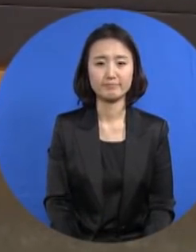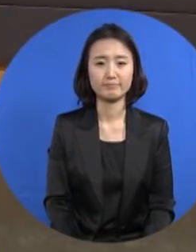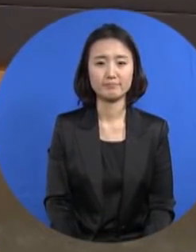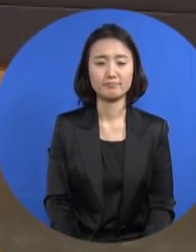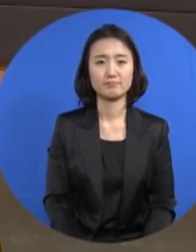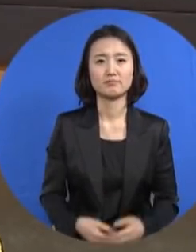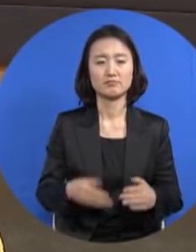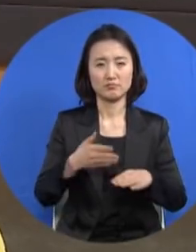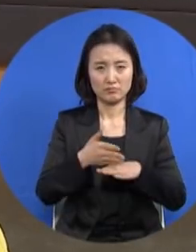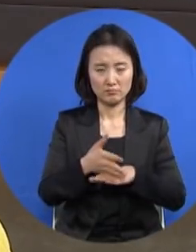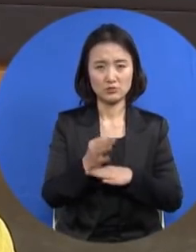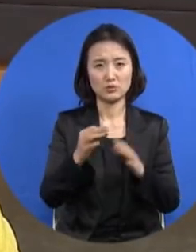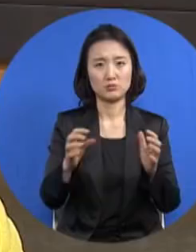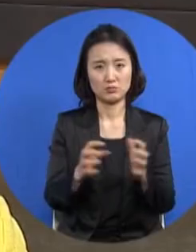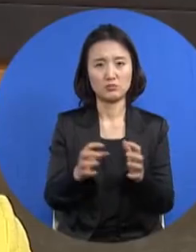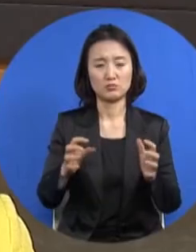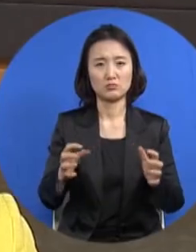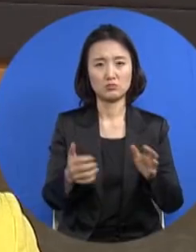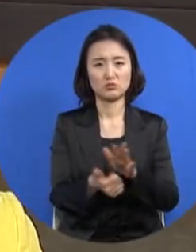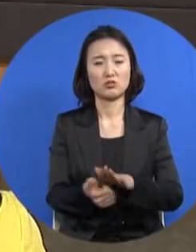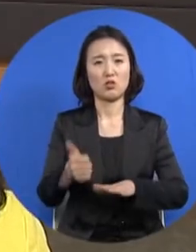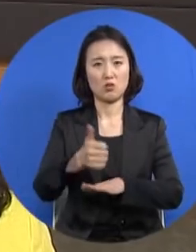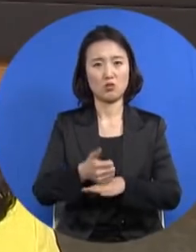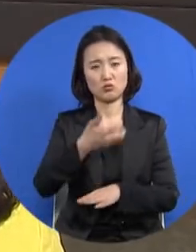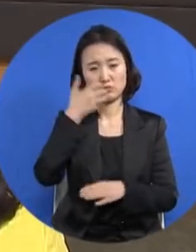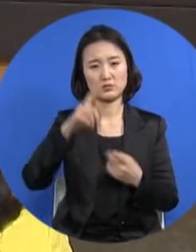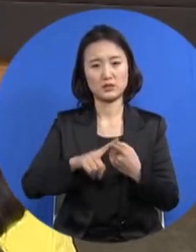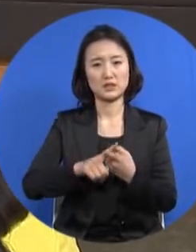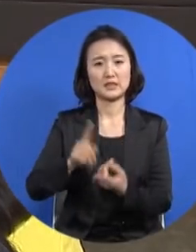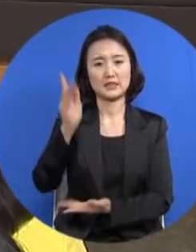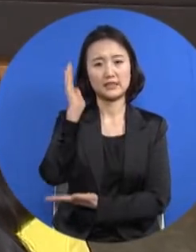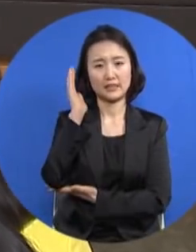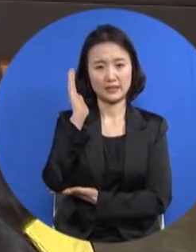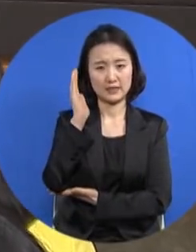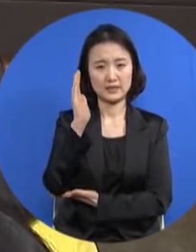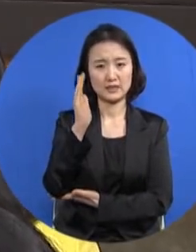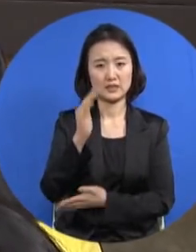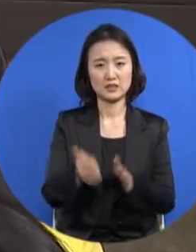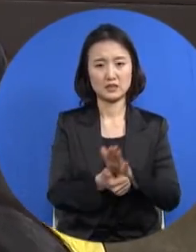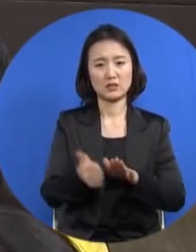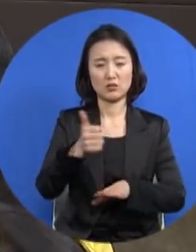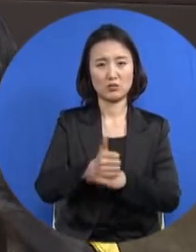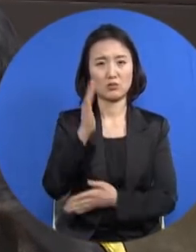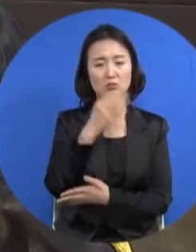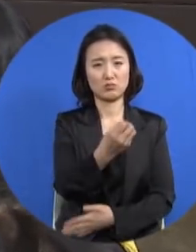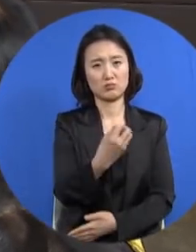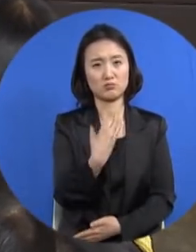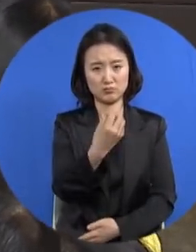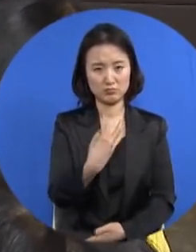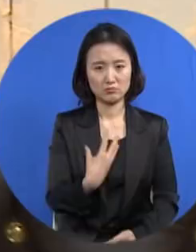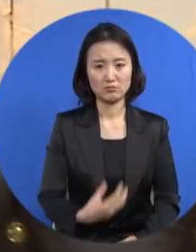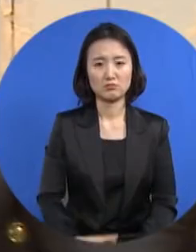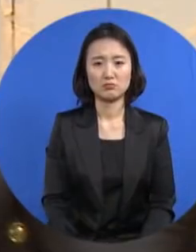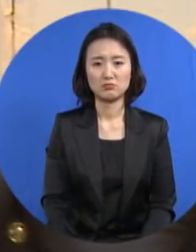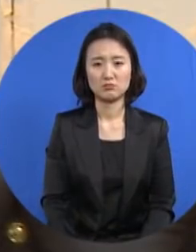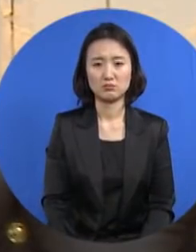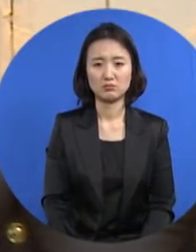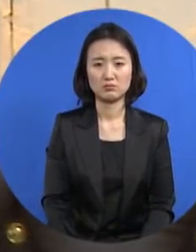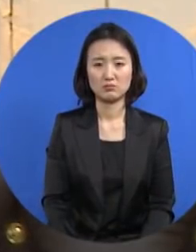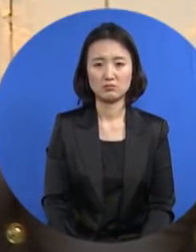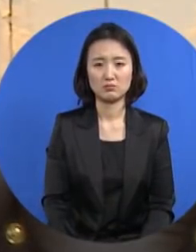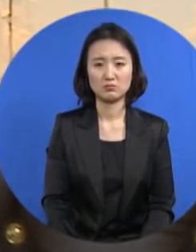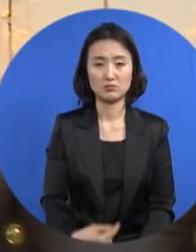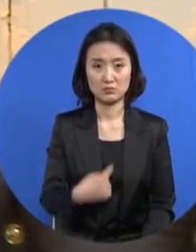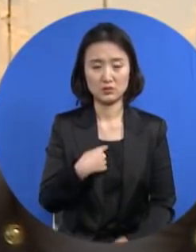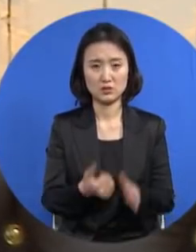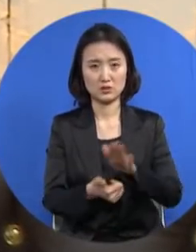모으고 승승장구한 자기의 꿈 얘기를 승승장구한 성공 스토리를 얘기하는 거예요. 저는